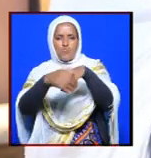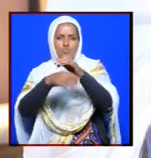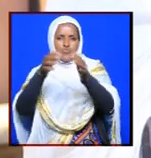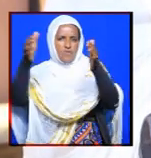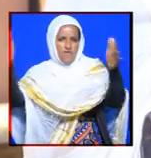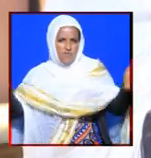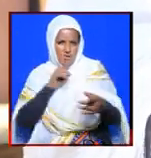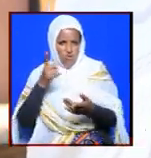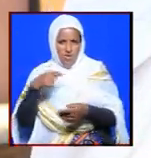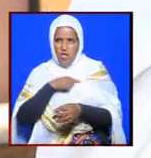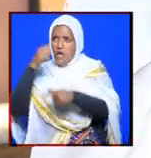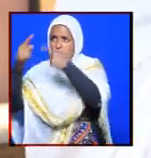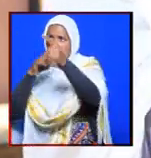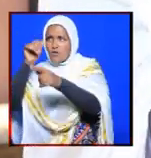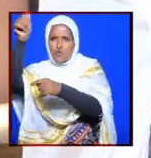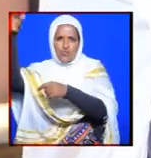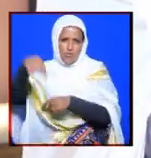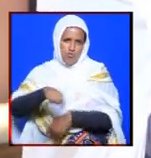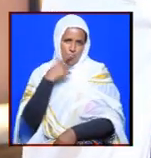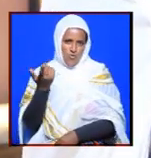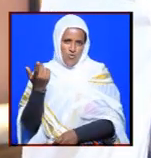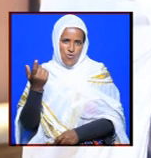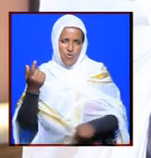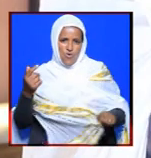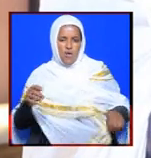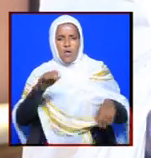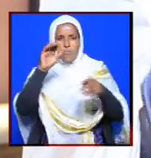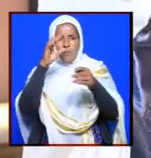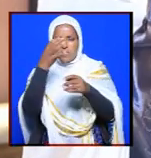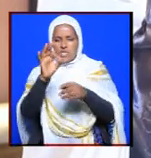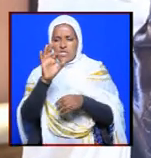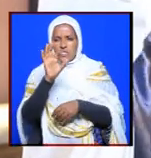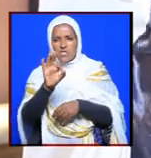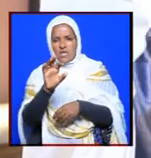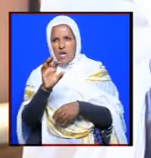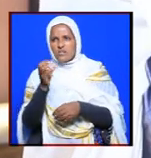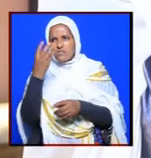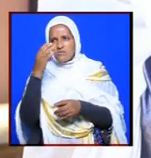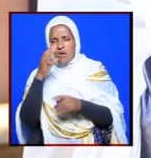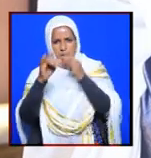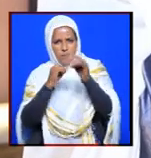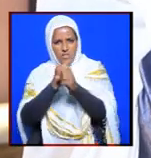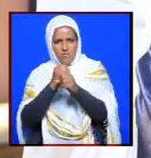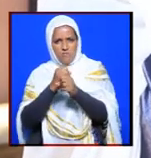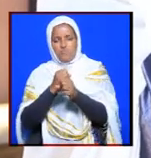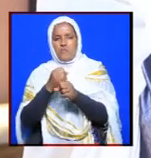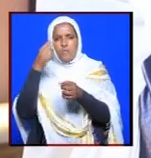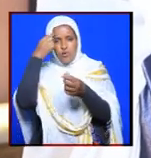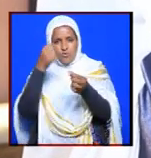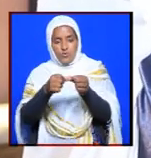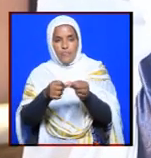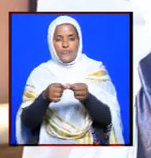በጣም የተመቻቸ ነው። እኛ ሳንሄድ ነው እኮ እየመጡ ያሉት። ሶስት በ1990 ስንት እንደሆነ ዓመተ ምሕረቱን አላስታውስም፣ ዘጠናዎች ውስጥ